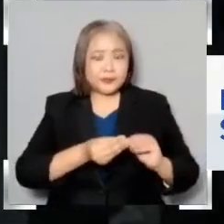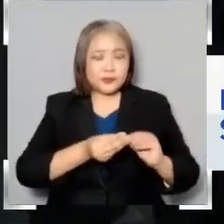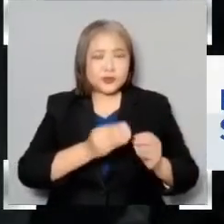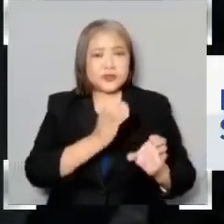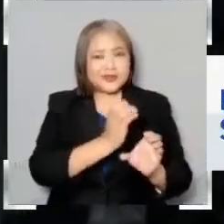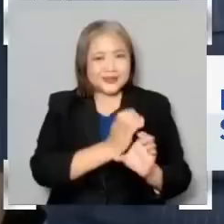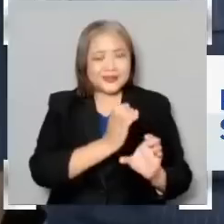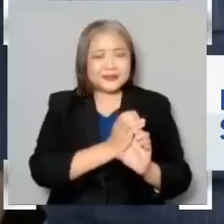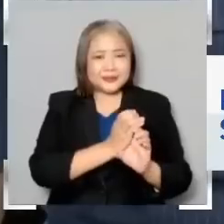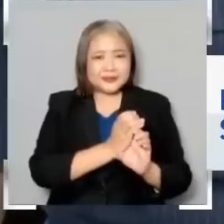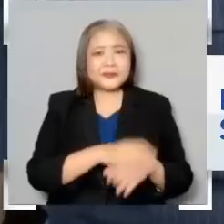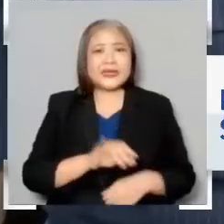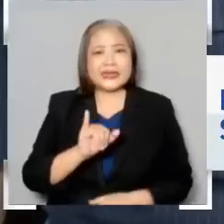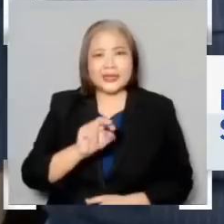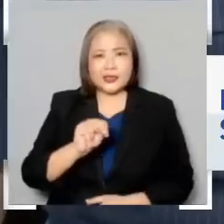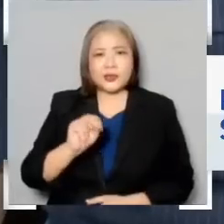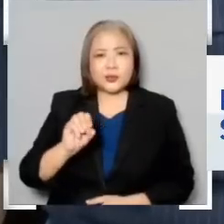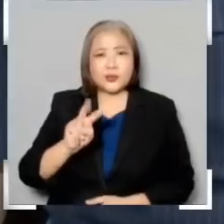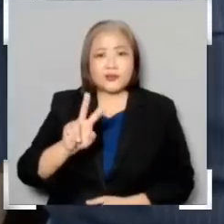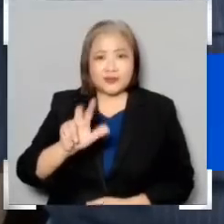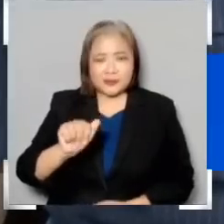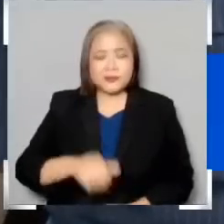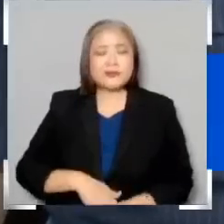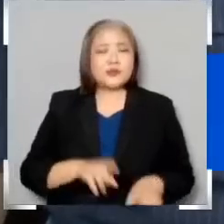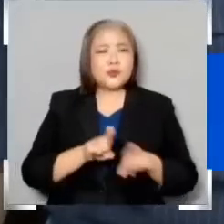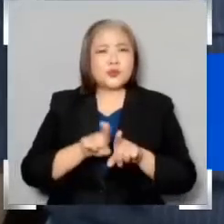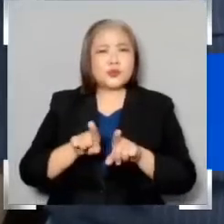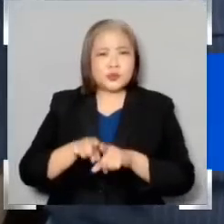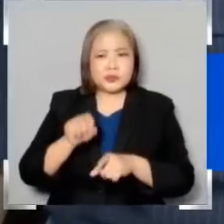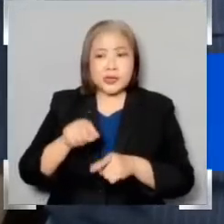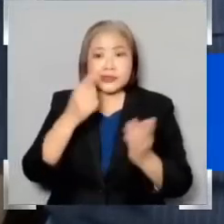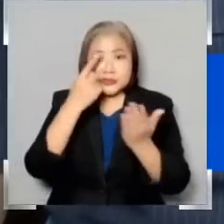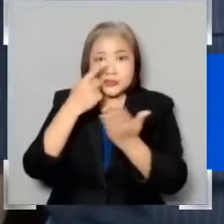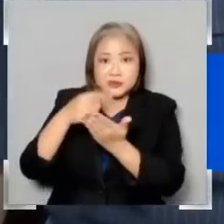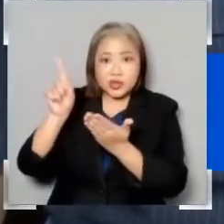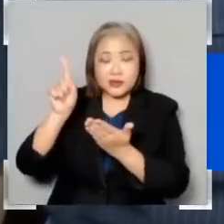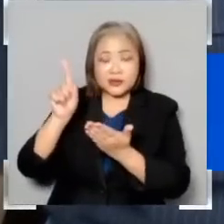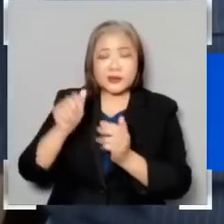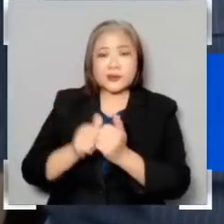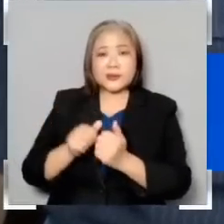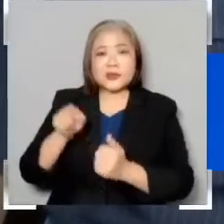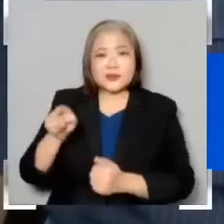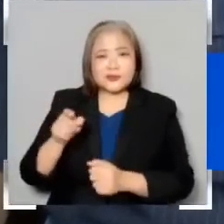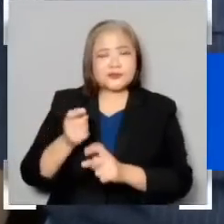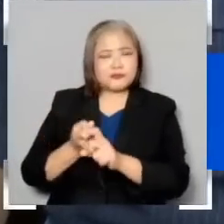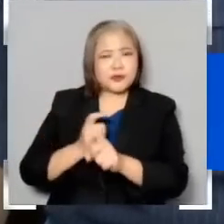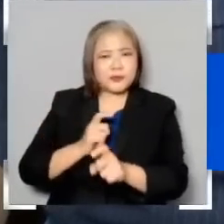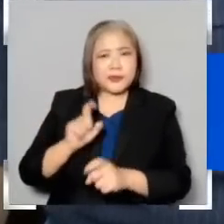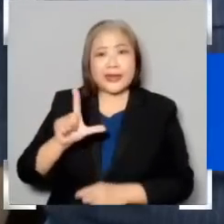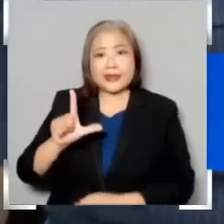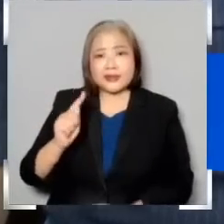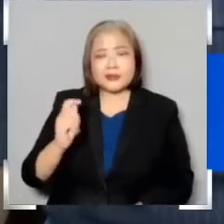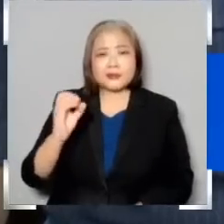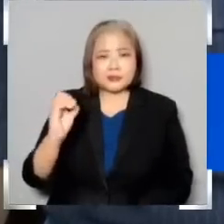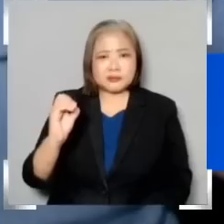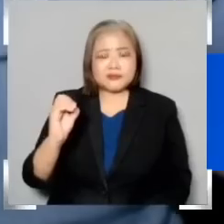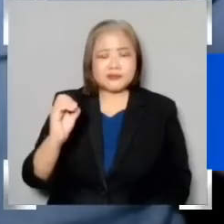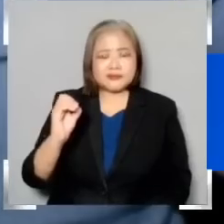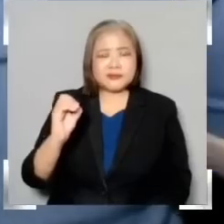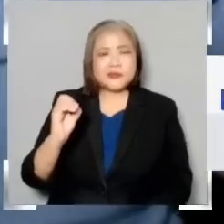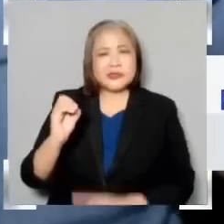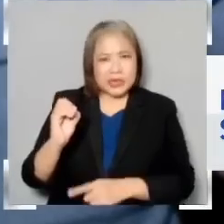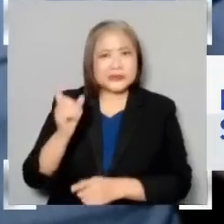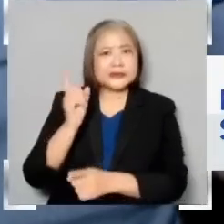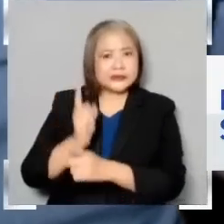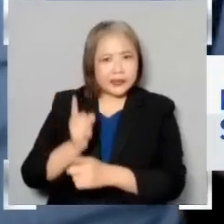Innova. Pati po yung pag-verification natin sa initially sa LTO, tama rin.